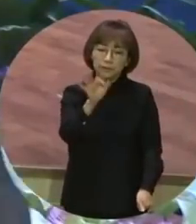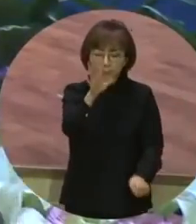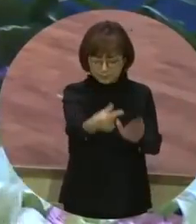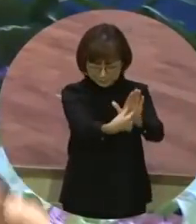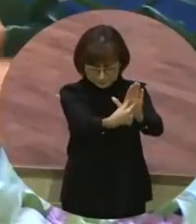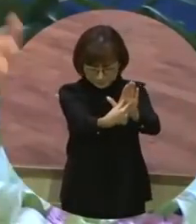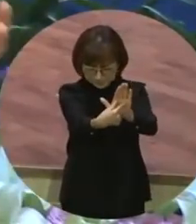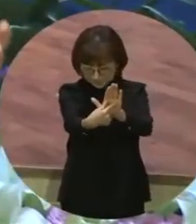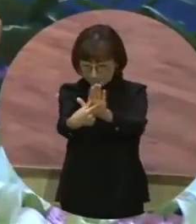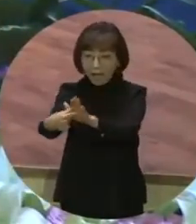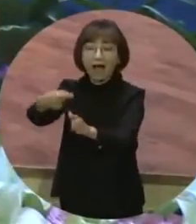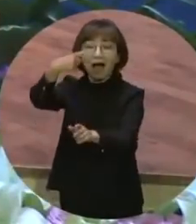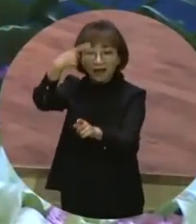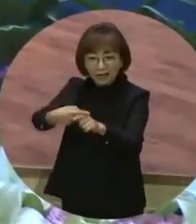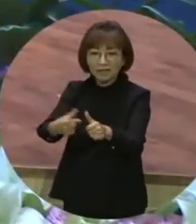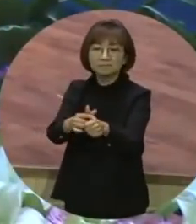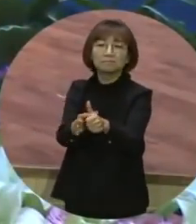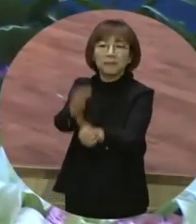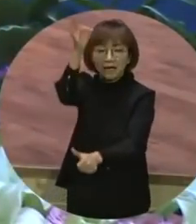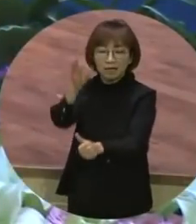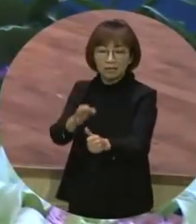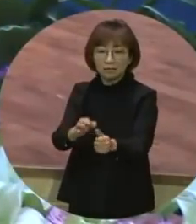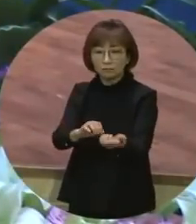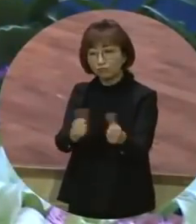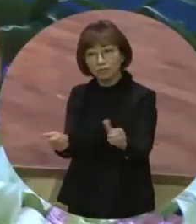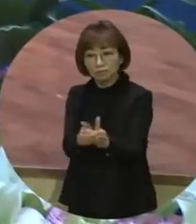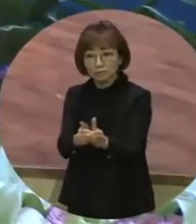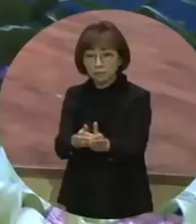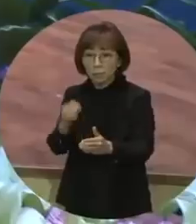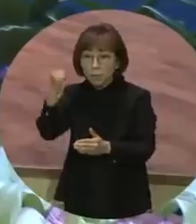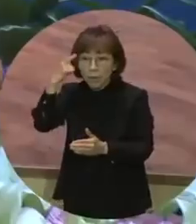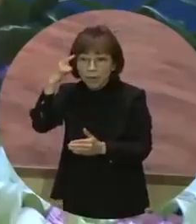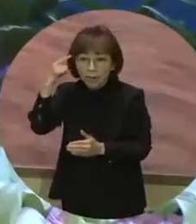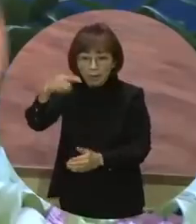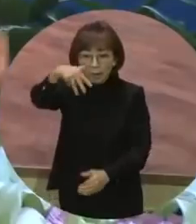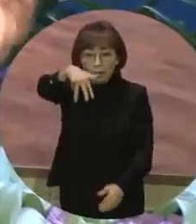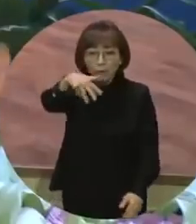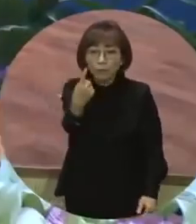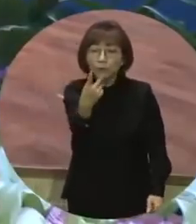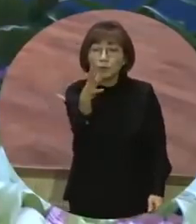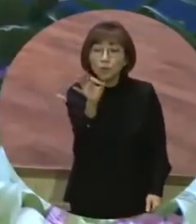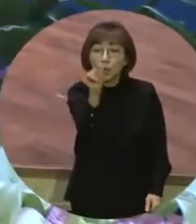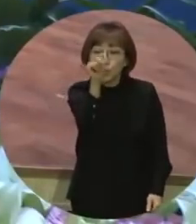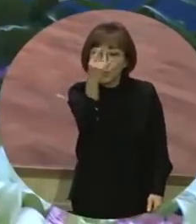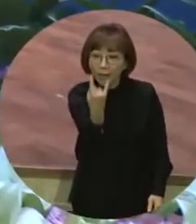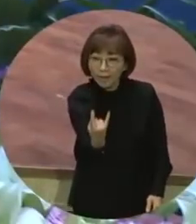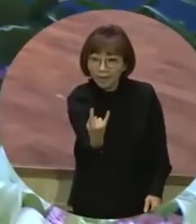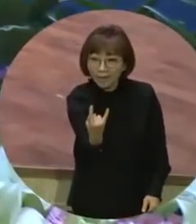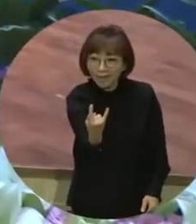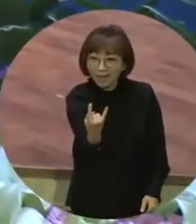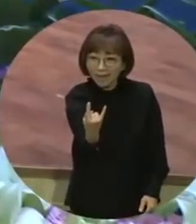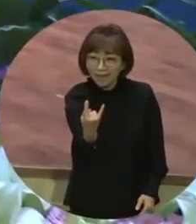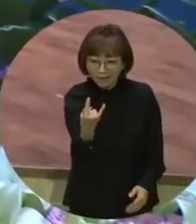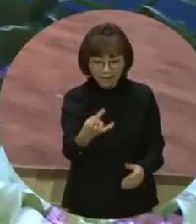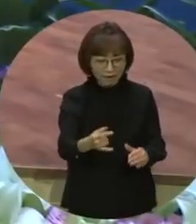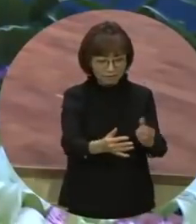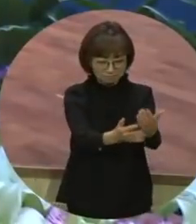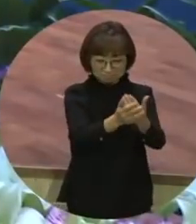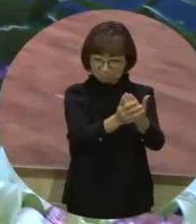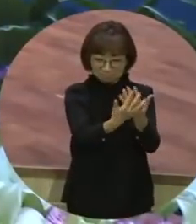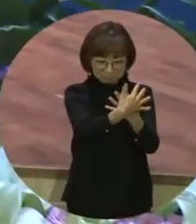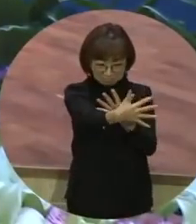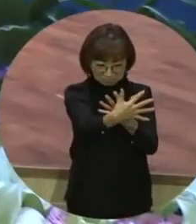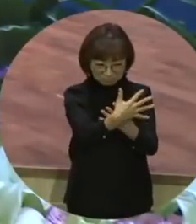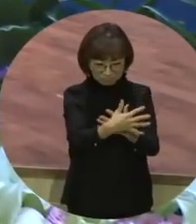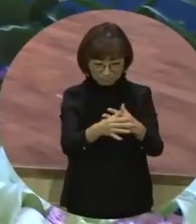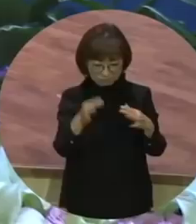순교당했어요. 총회가 결의했기 때문에. 대한예수교 장로회 총회가 결의했는데 네가 왜 안 듣냐? 네만